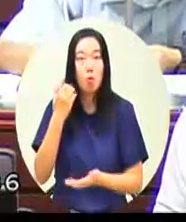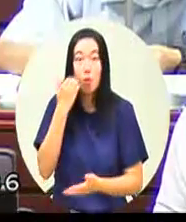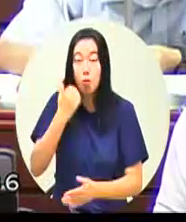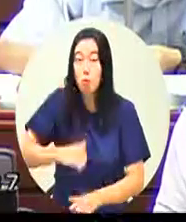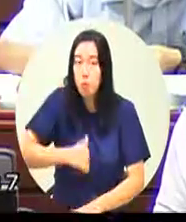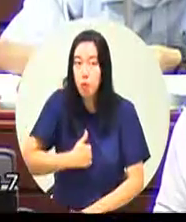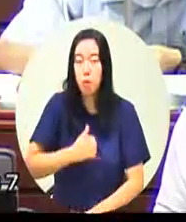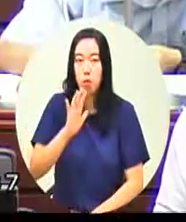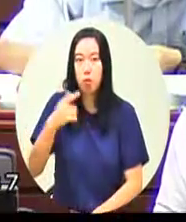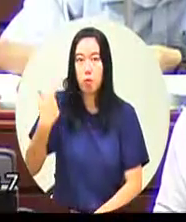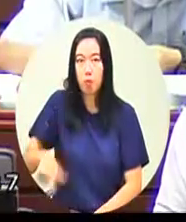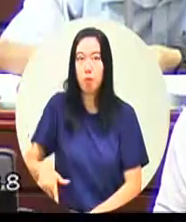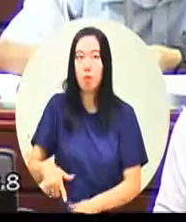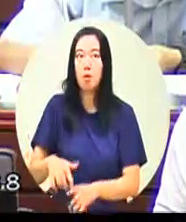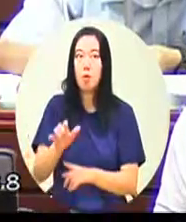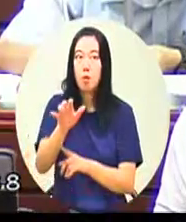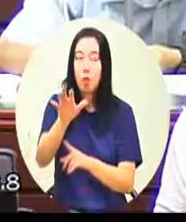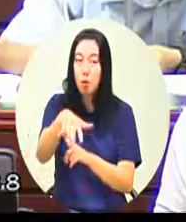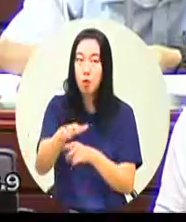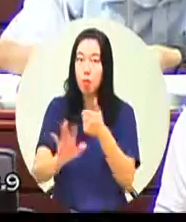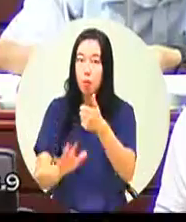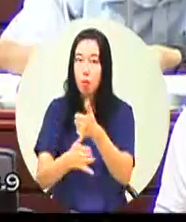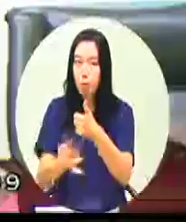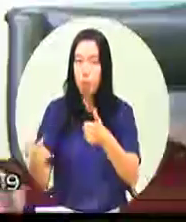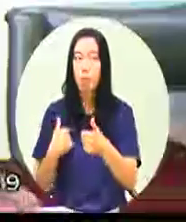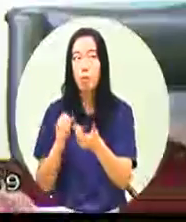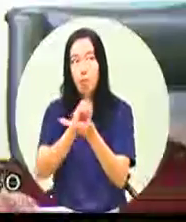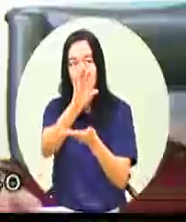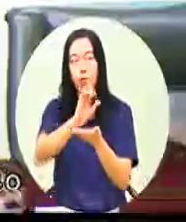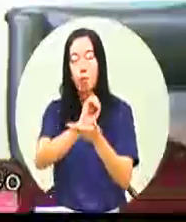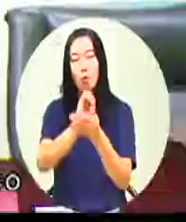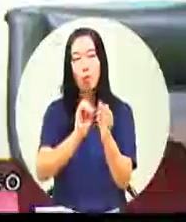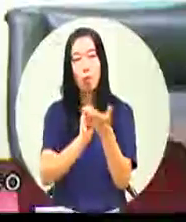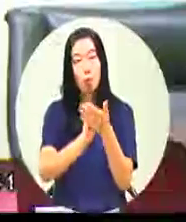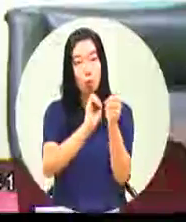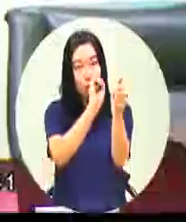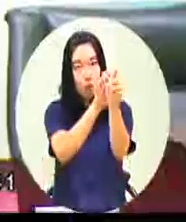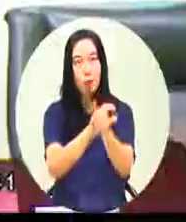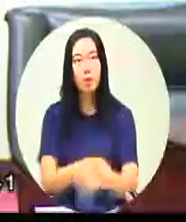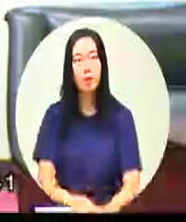各位，我们来跟农委反映，好不好？ 好，谢谢，请坐。